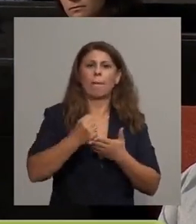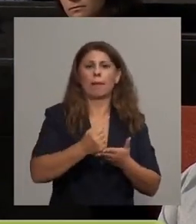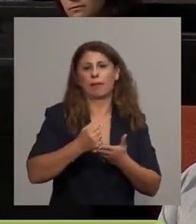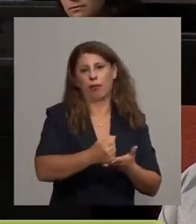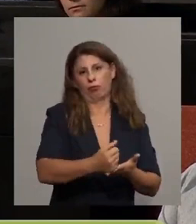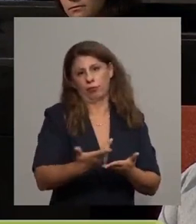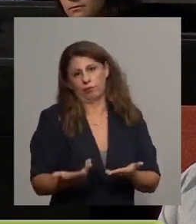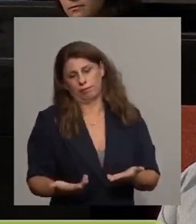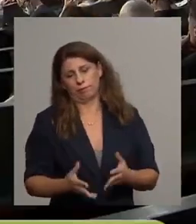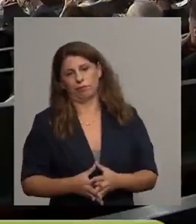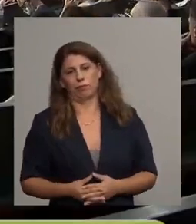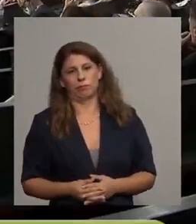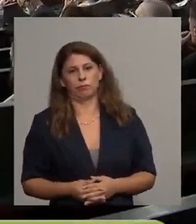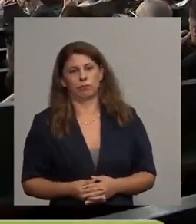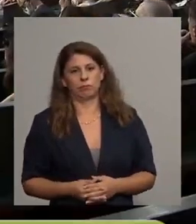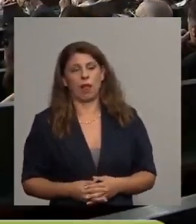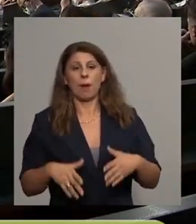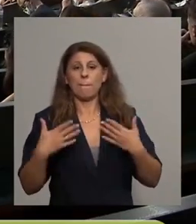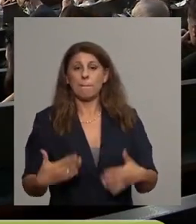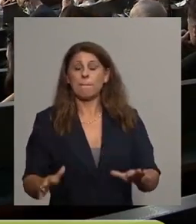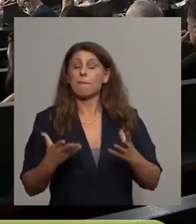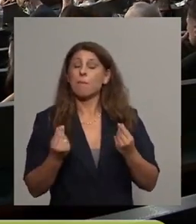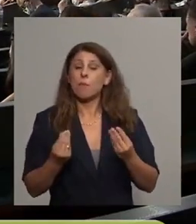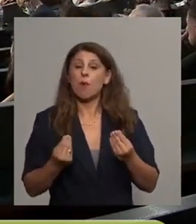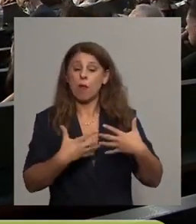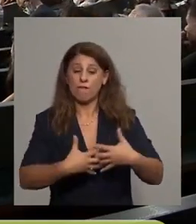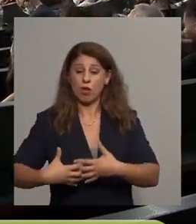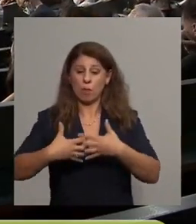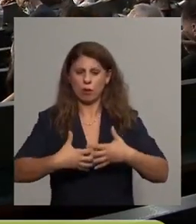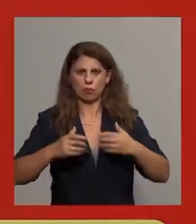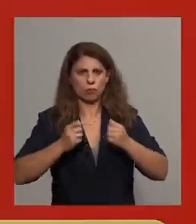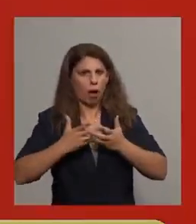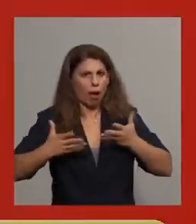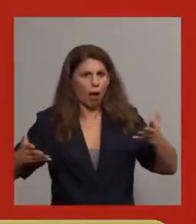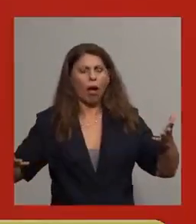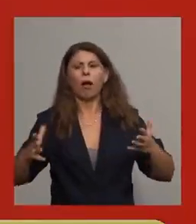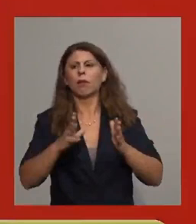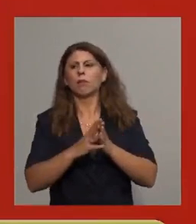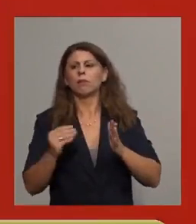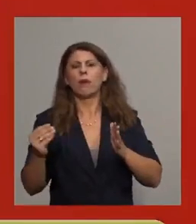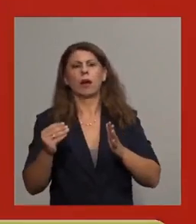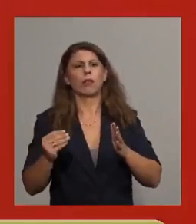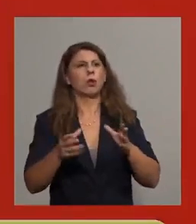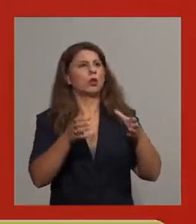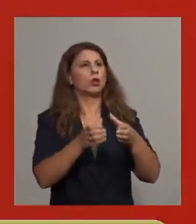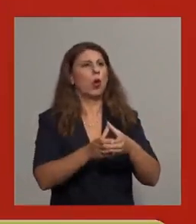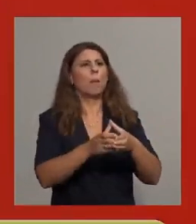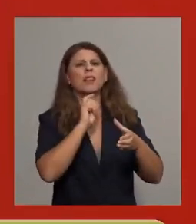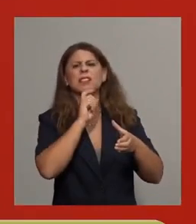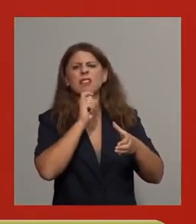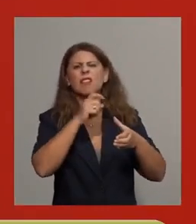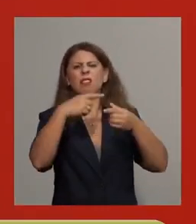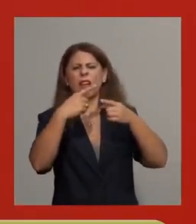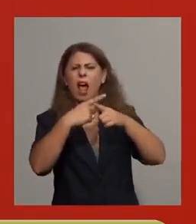Ήδη μια σειρά μεγάλες ενεργοβόρες βιομηχανίες στην Ευρώπη, όπως είναι στους κλάδους του